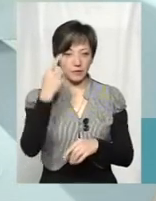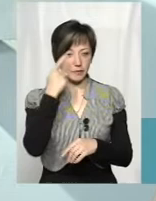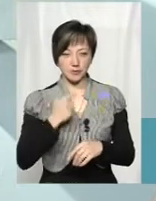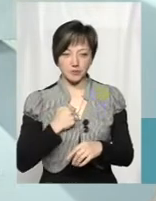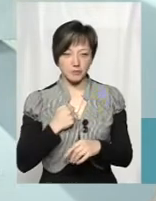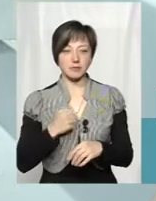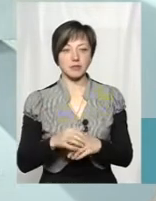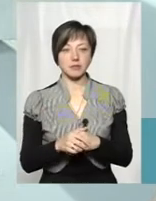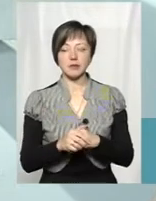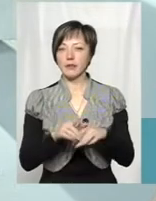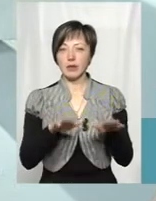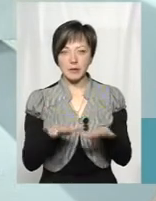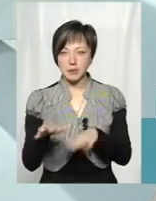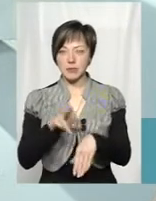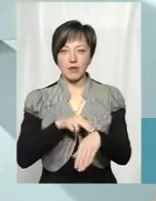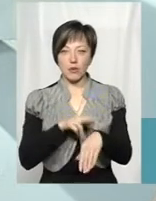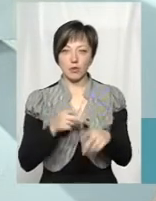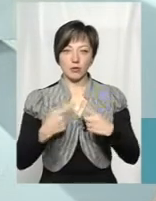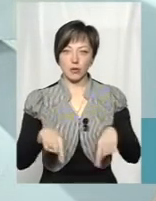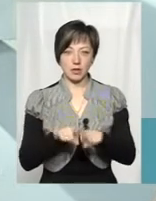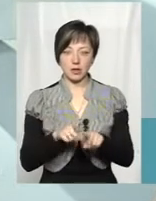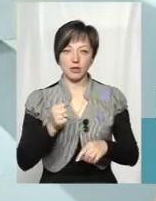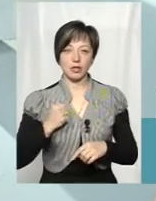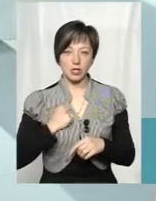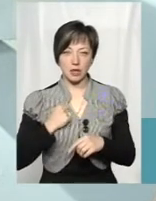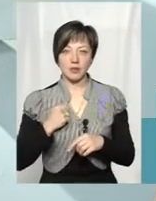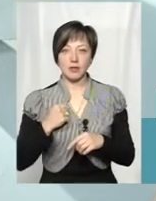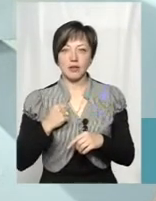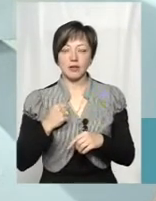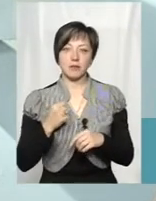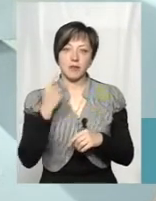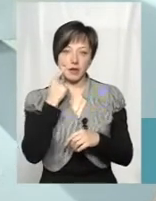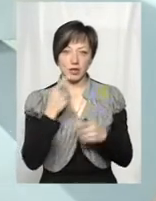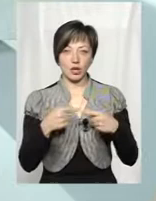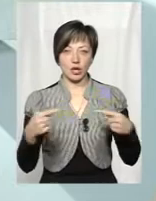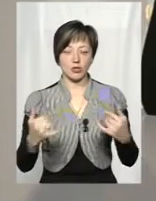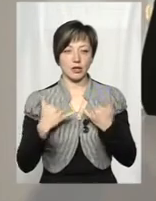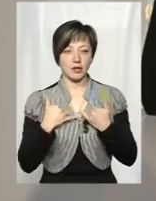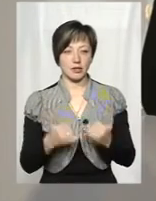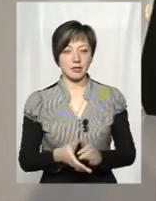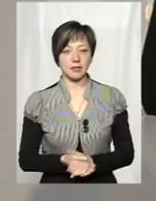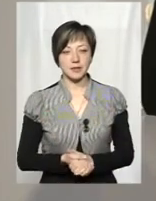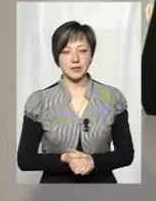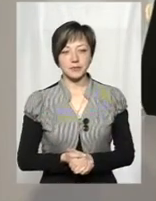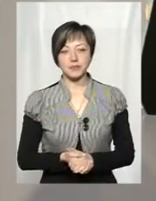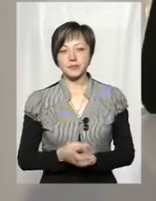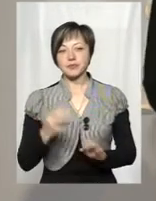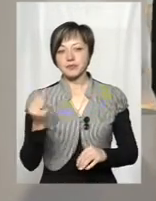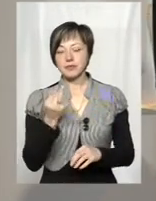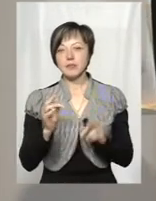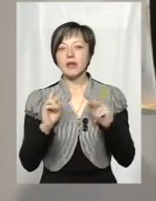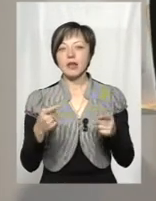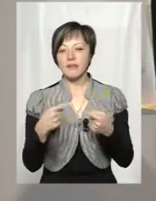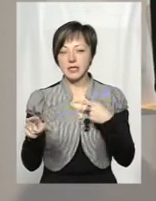знати, ні на місці правоохоронним органам. На жаль, прикрі речі для нас. А от цікаво, як взагалі